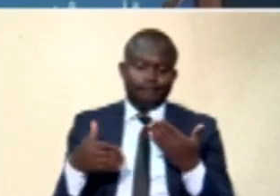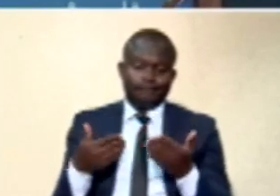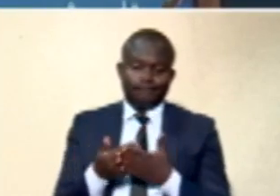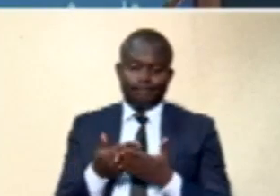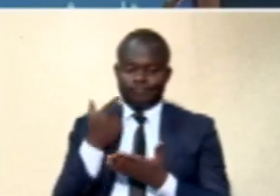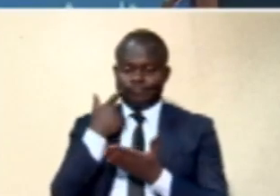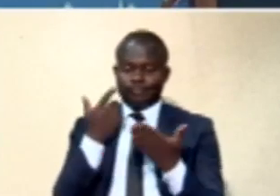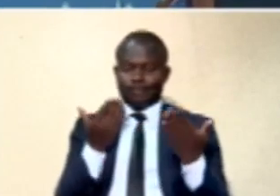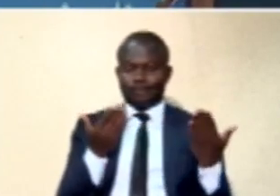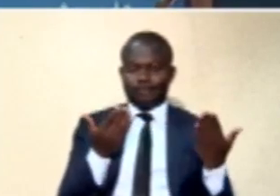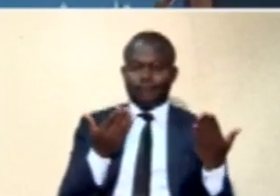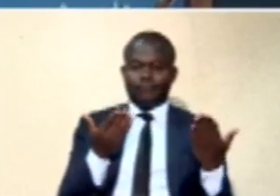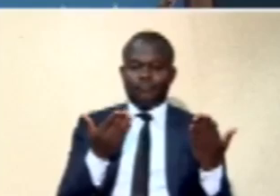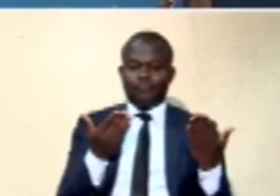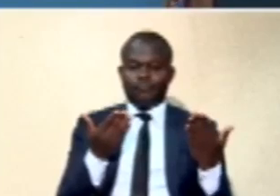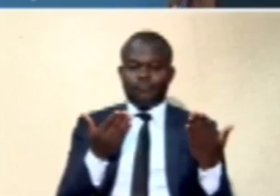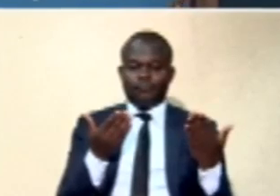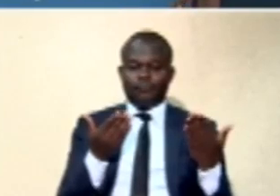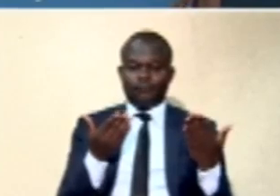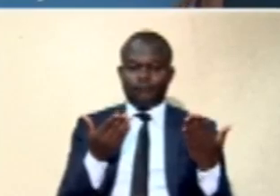twarushaho cyane kunoza serivisi